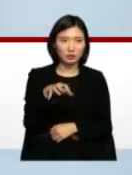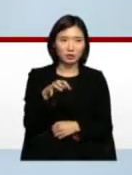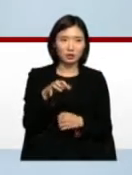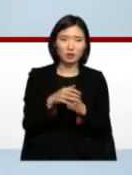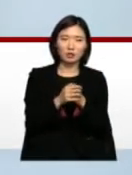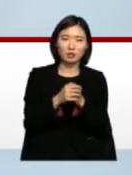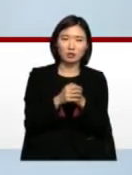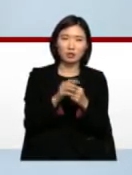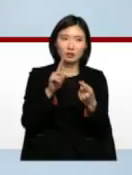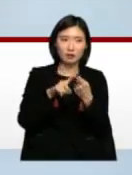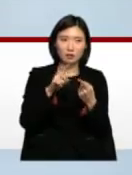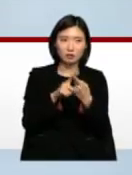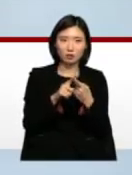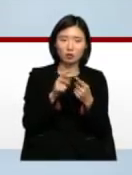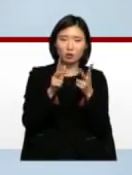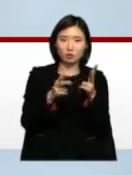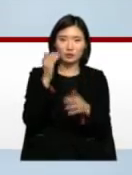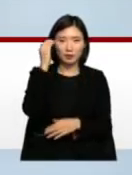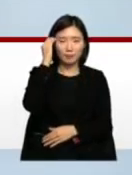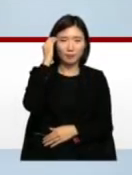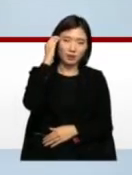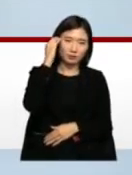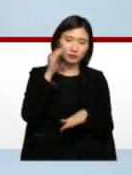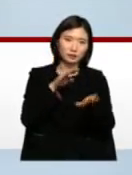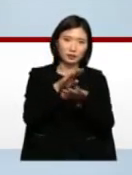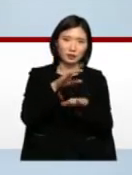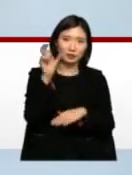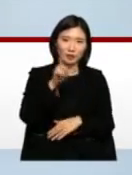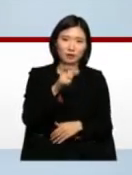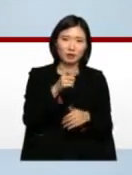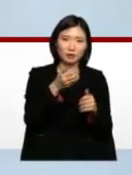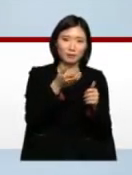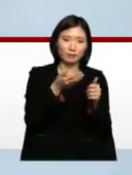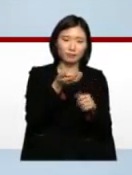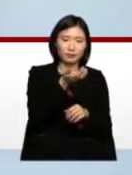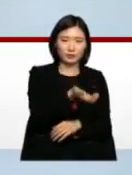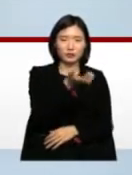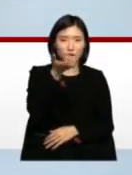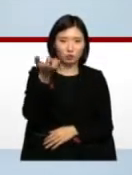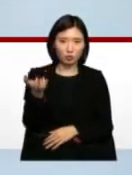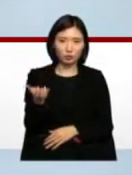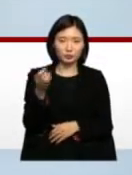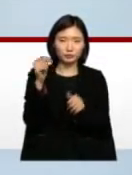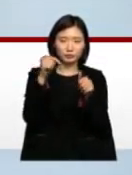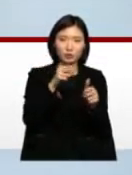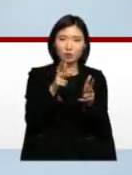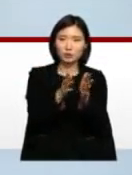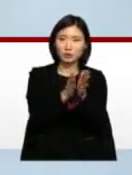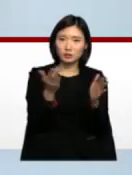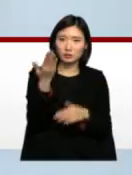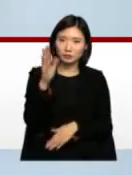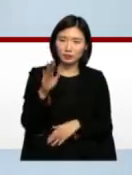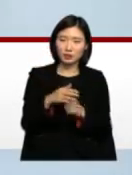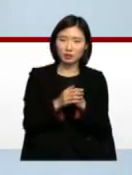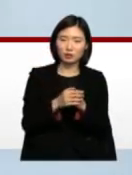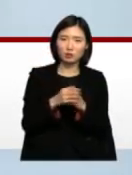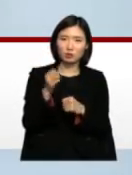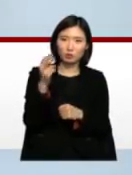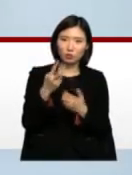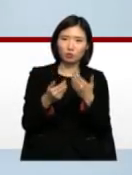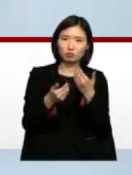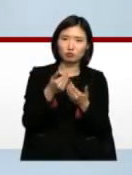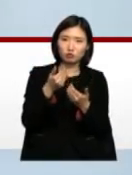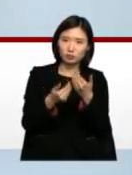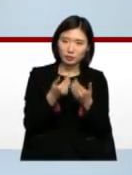폈습니다. 공사장을 가로막은 주민 차량을 강제 이동 조치한 겁니다. 공사는 시작됐지만 또 다른 불씨가 될